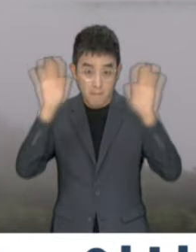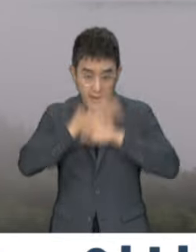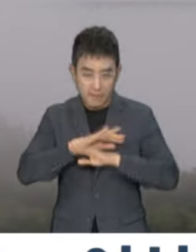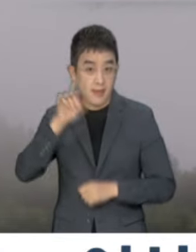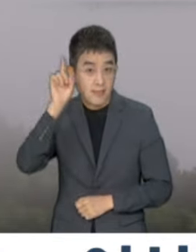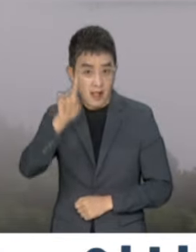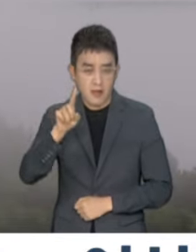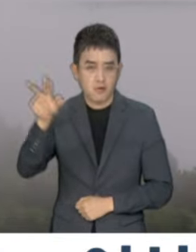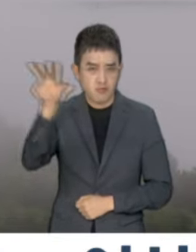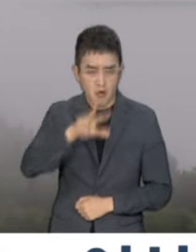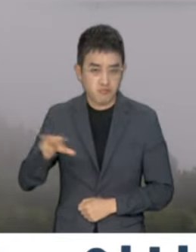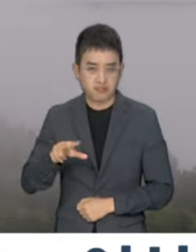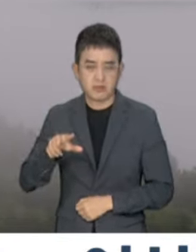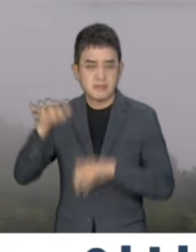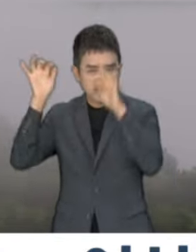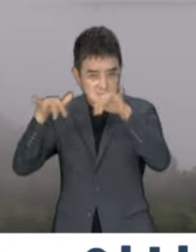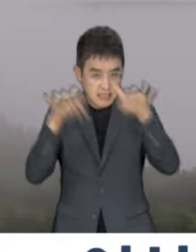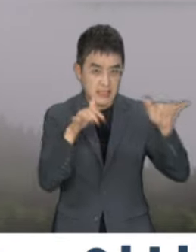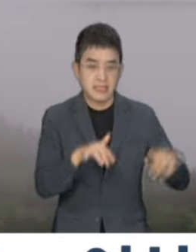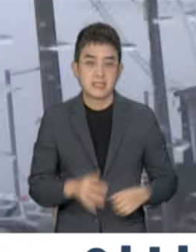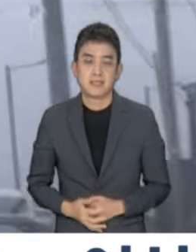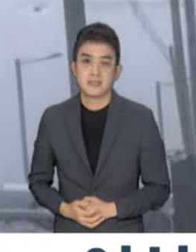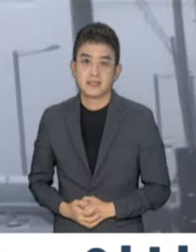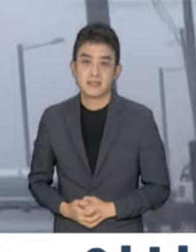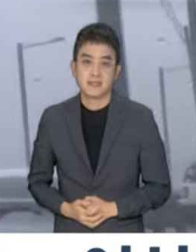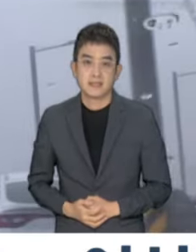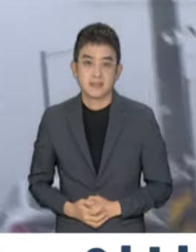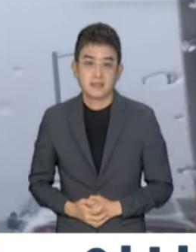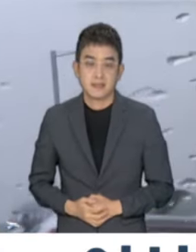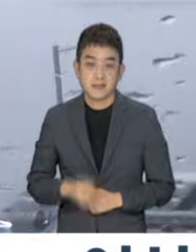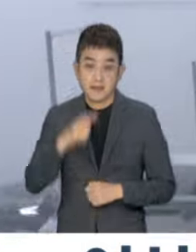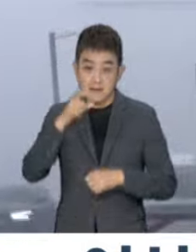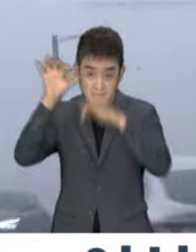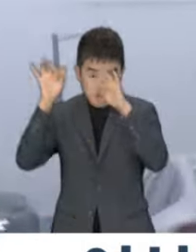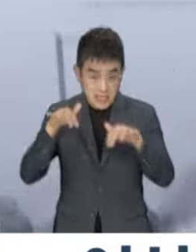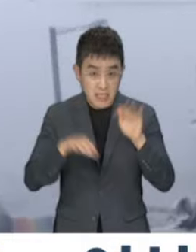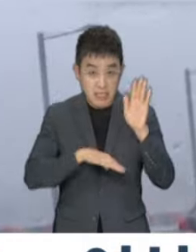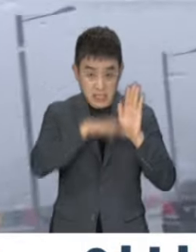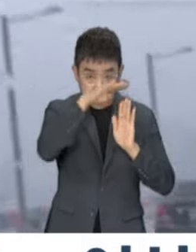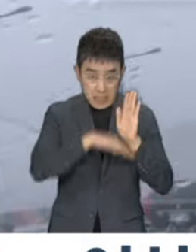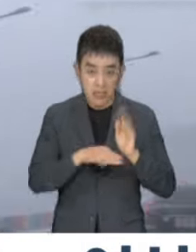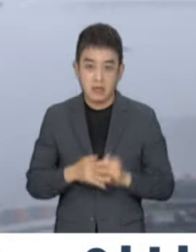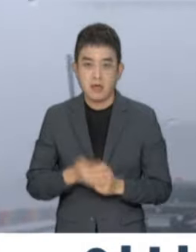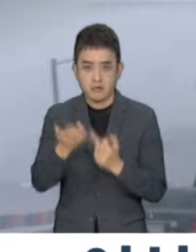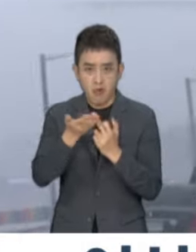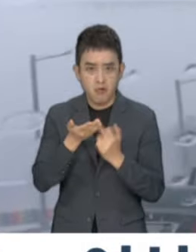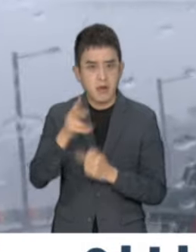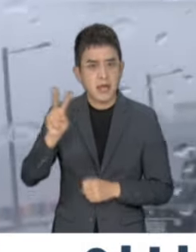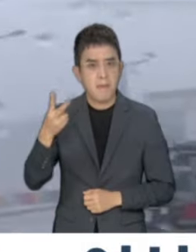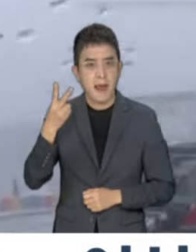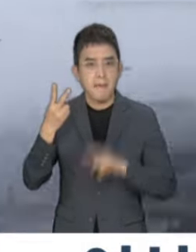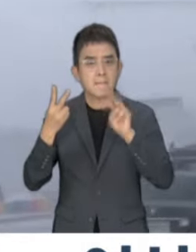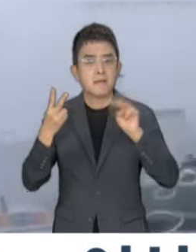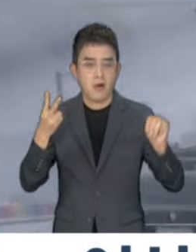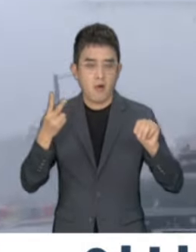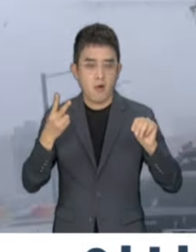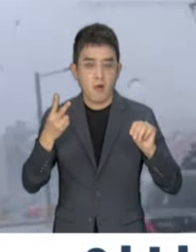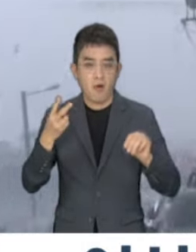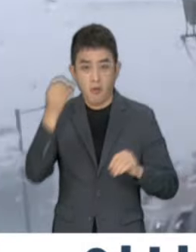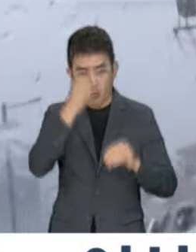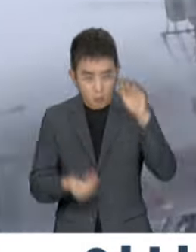아침부터 전국으로 확대되겠습니다. 이번 비 강수량이 꽤 많습니다. 제주도에 많게는 200mm 이상의 많은 비가